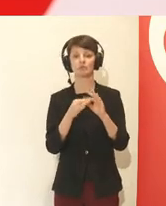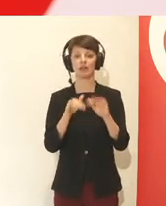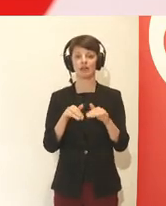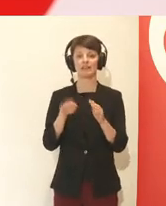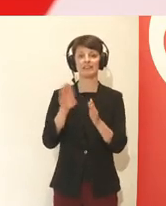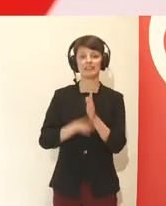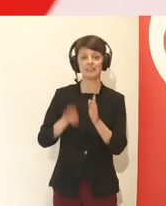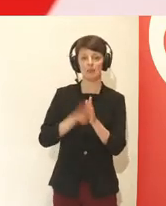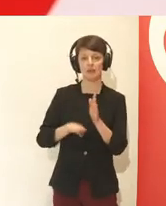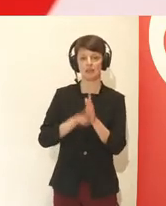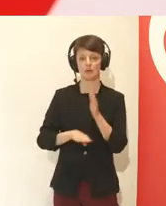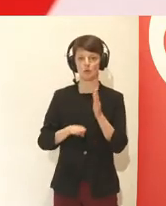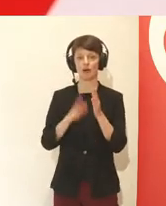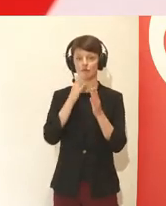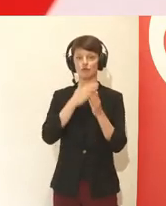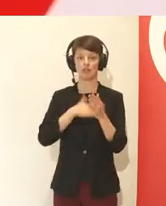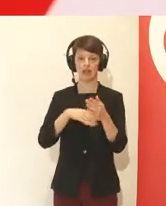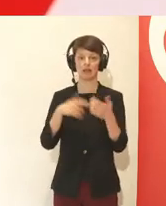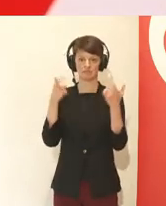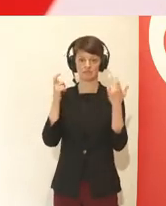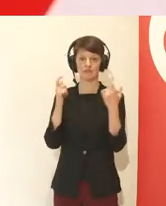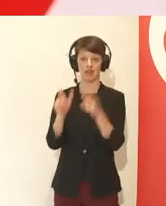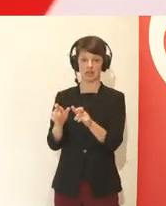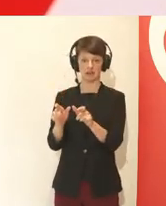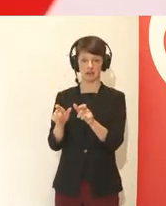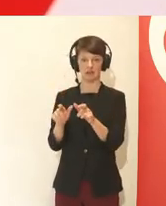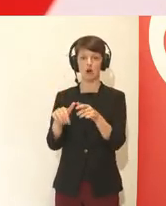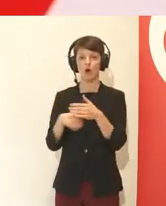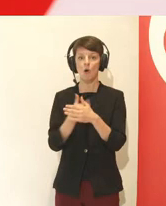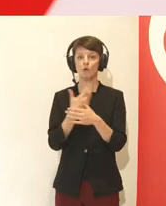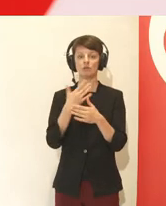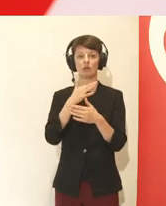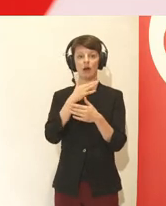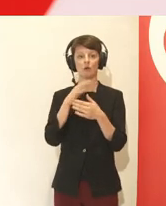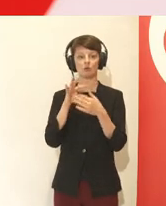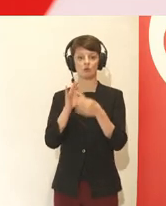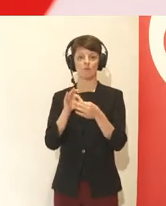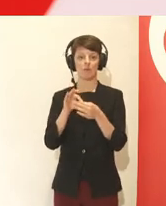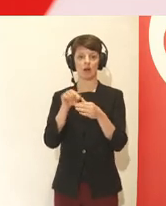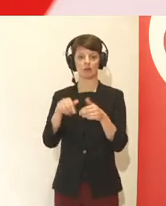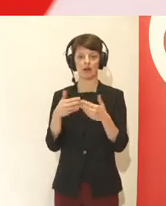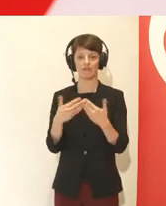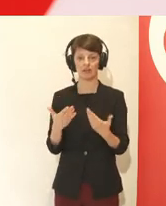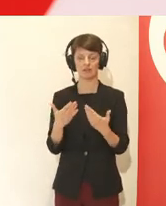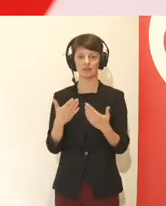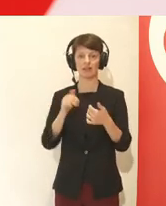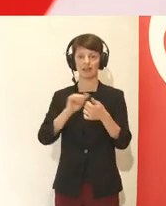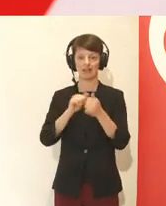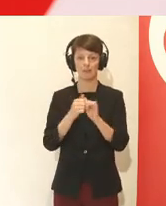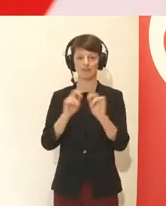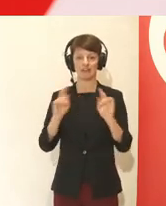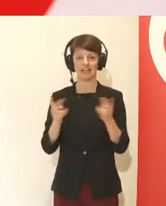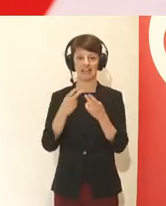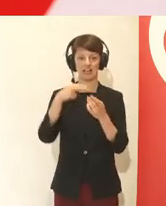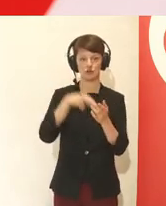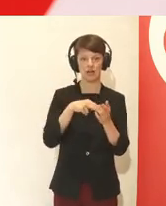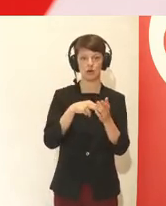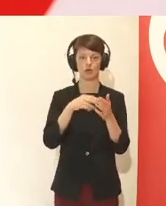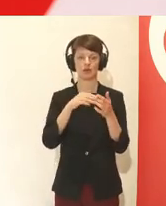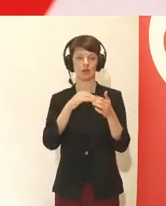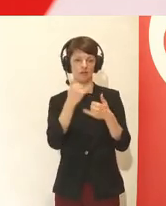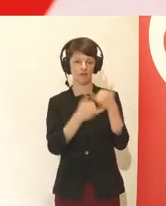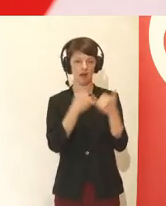diskriminierung die wir verhindern wollen und es hat auch etwas damit zu tun dass wir den kampf um die gleichstellung von männern und frauen